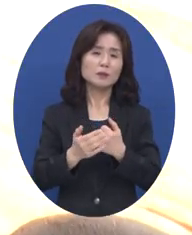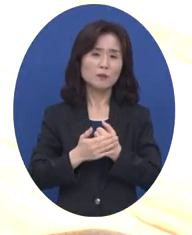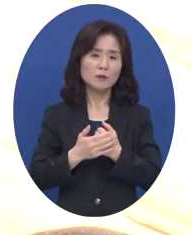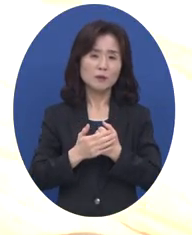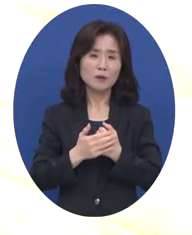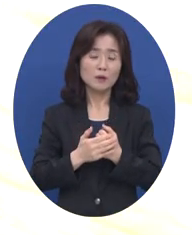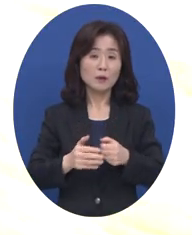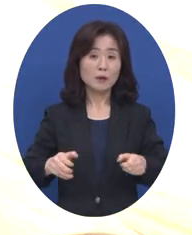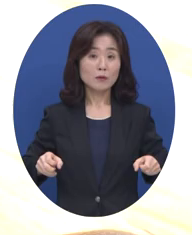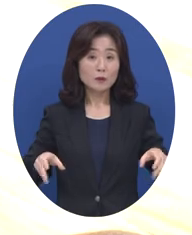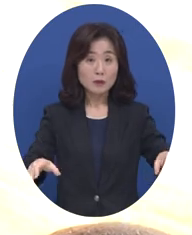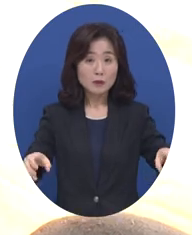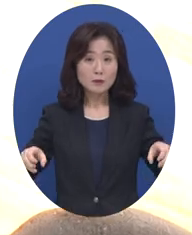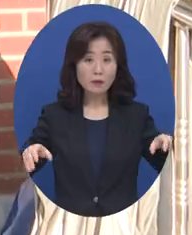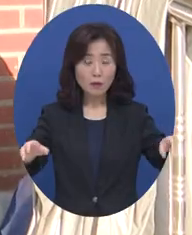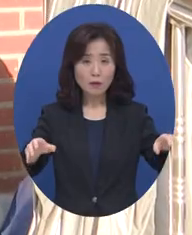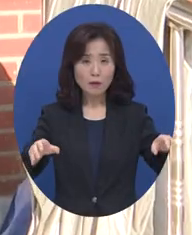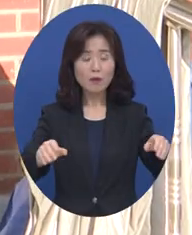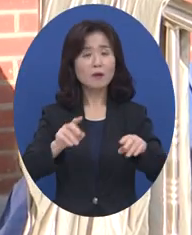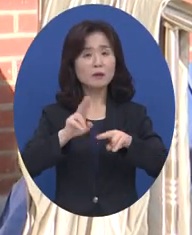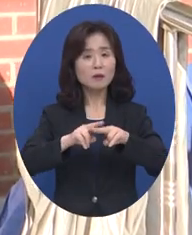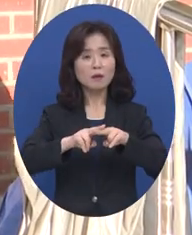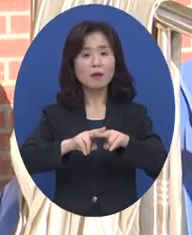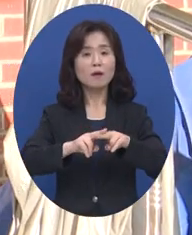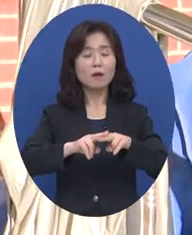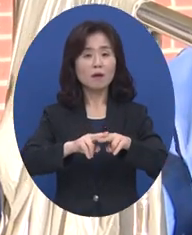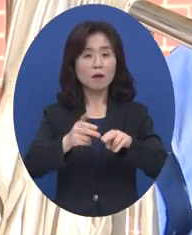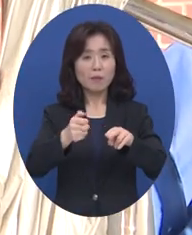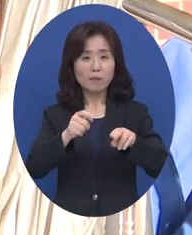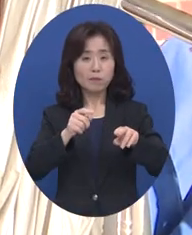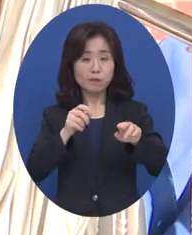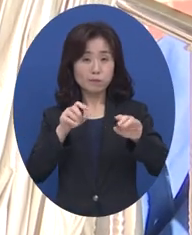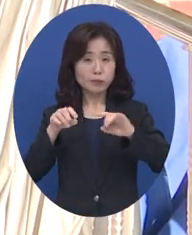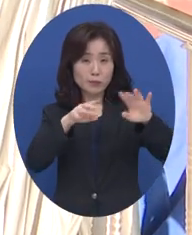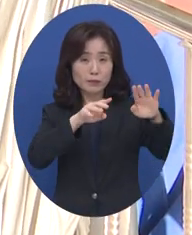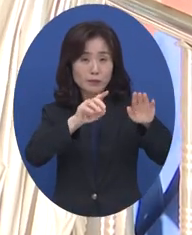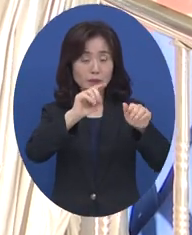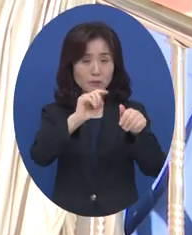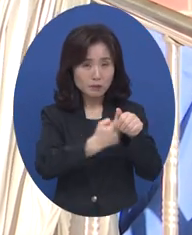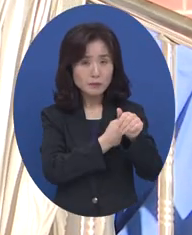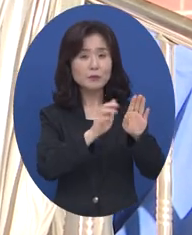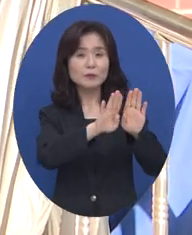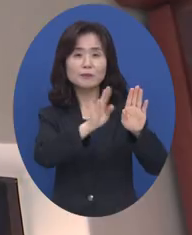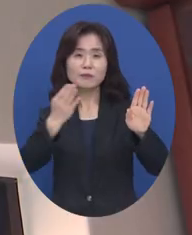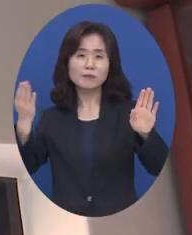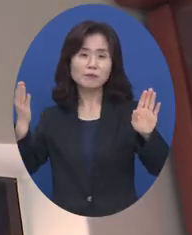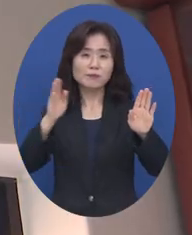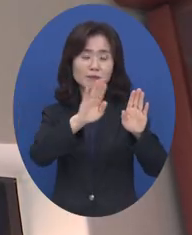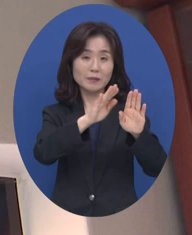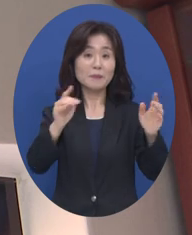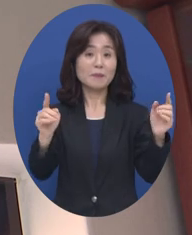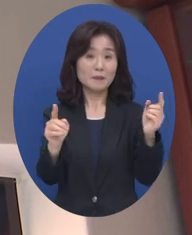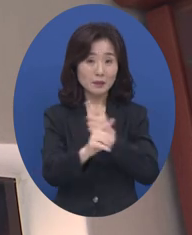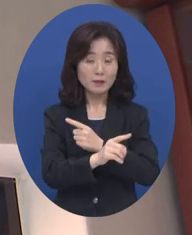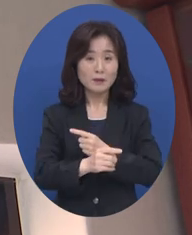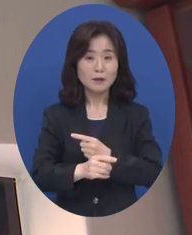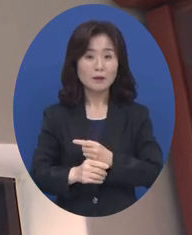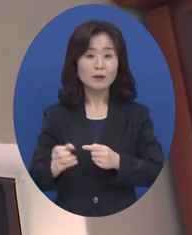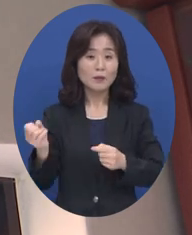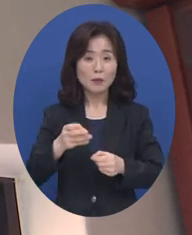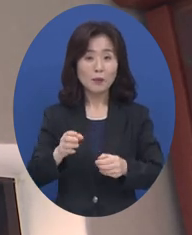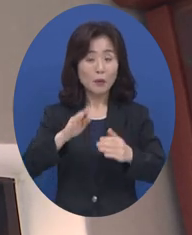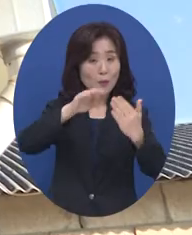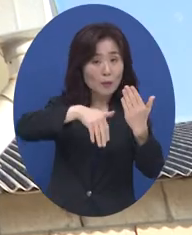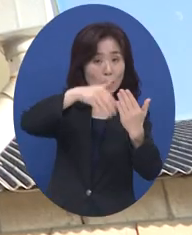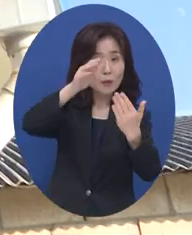휠체어를 탄 상태로 향과 문을 여닫을 수 있도록 리모컨으로 작동하는 자동문 으로 교체했습니다 또 도배와 휠체어를 보관할 수 있는